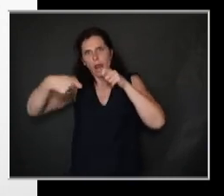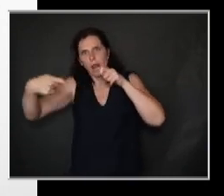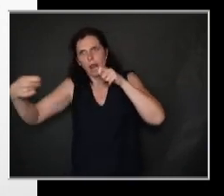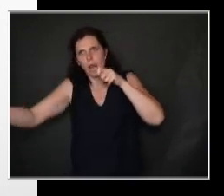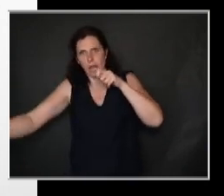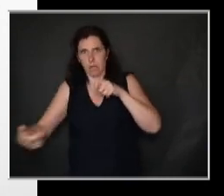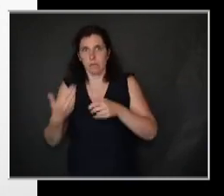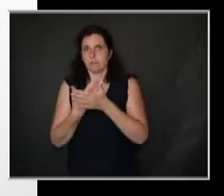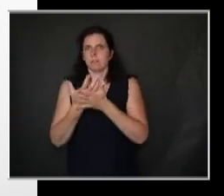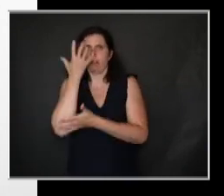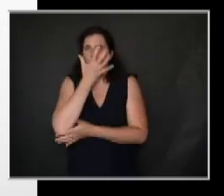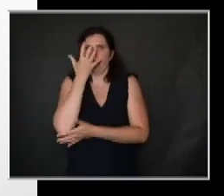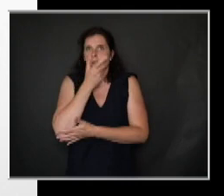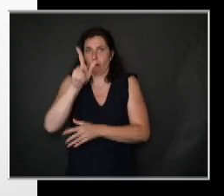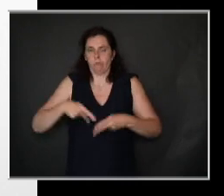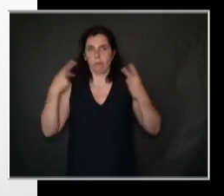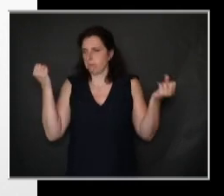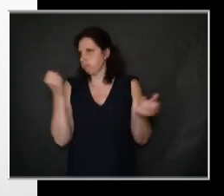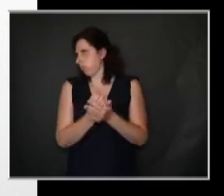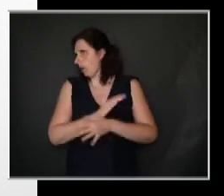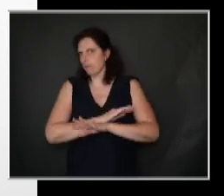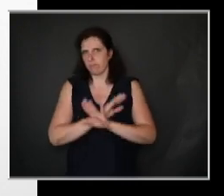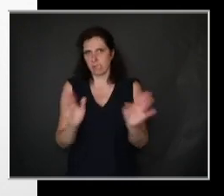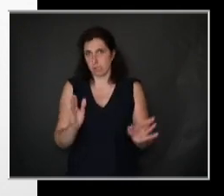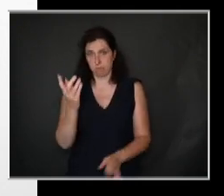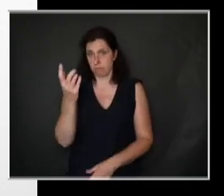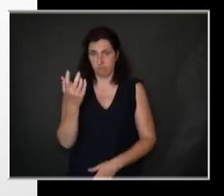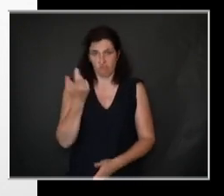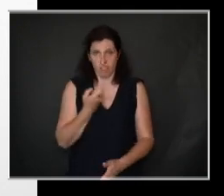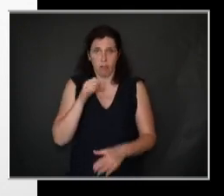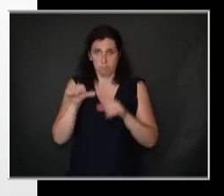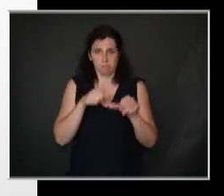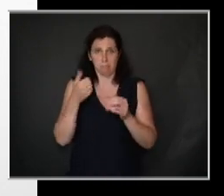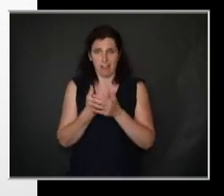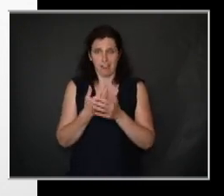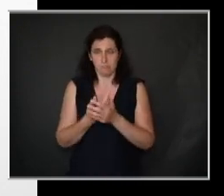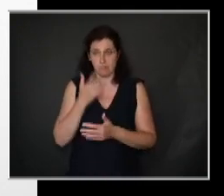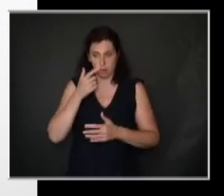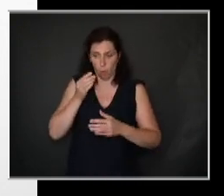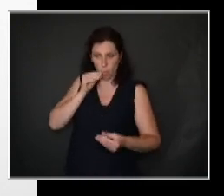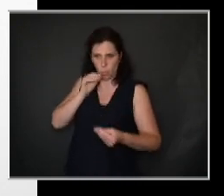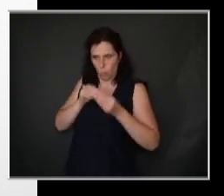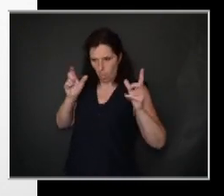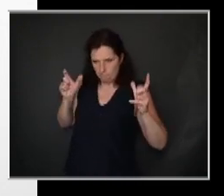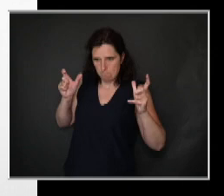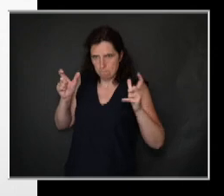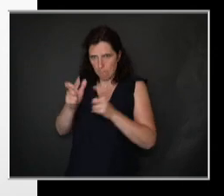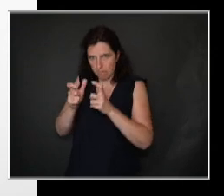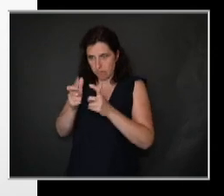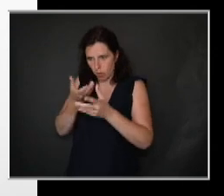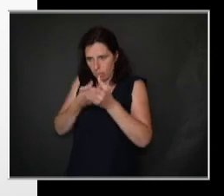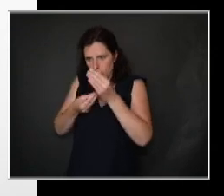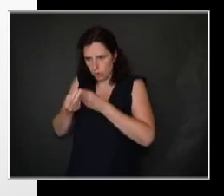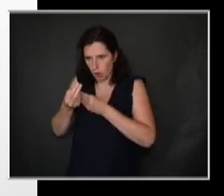C'est des gens qui ont leur vie fichue parfois par la chronicité de la lombalgie. Et il faut bien dépister très rapidement les facteurs favorisants,